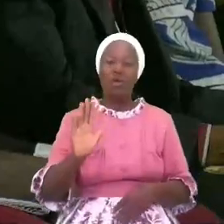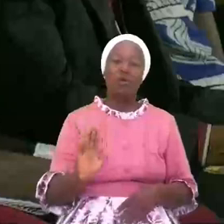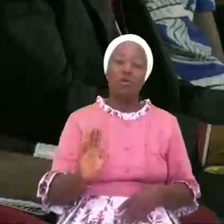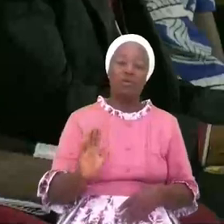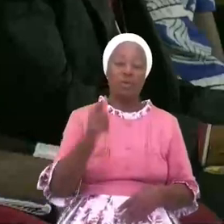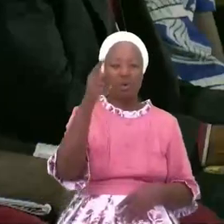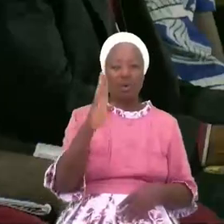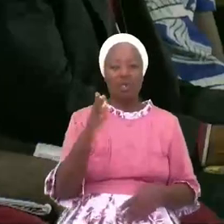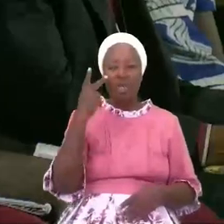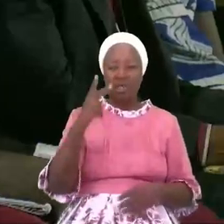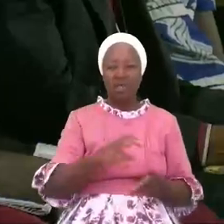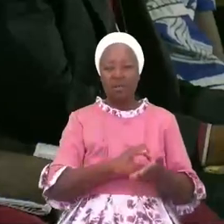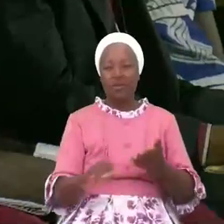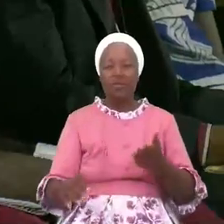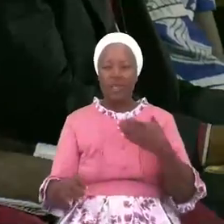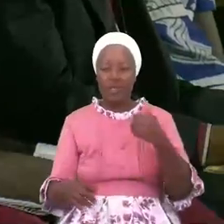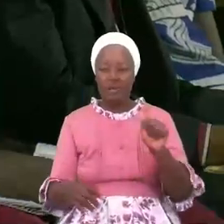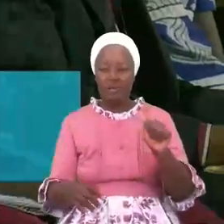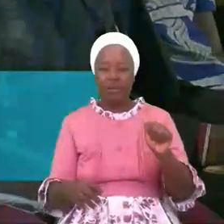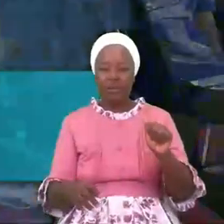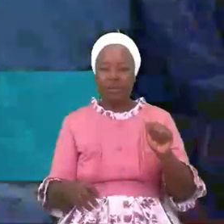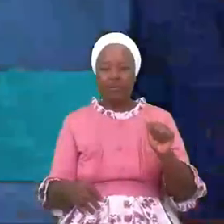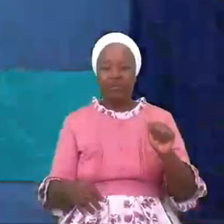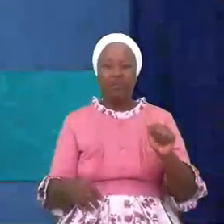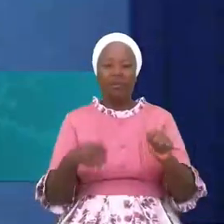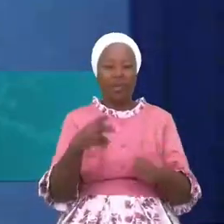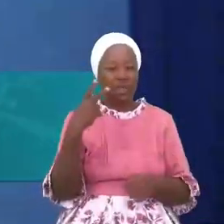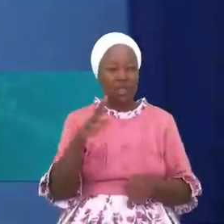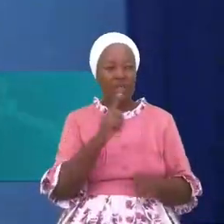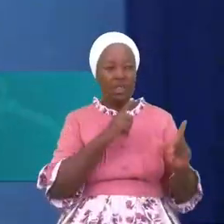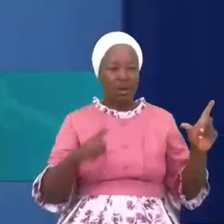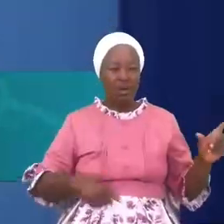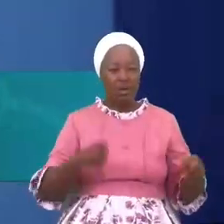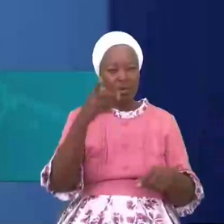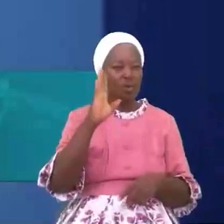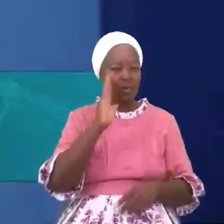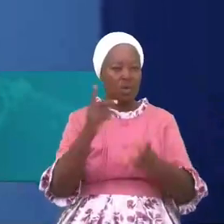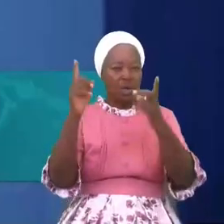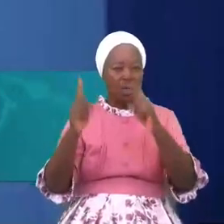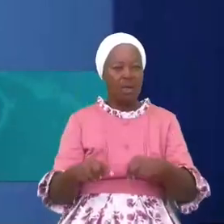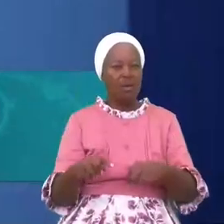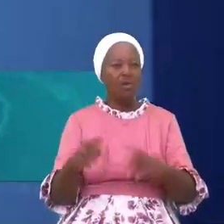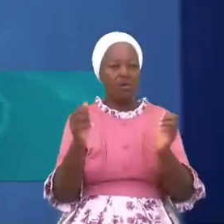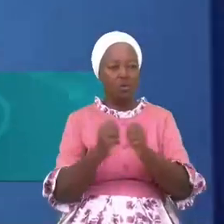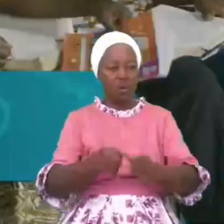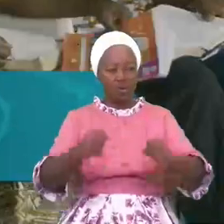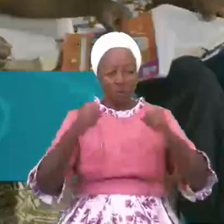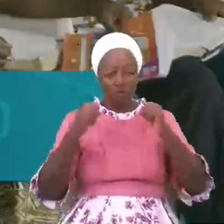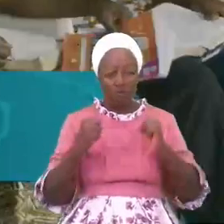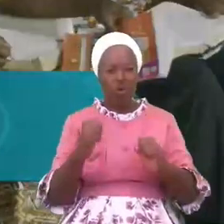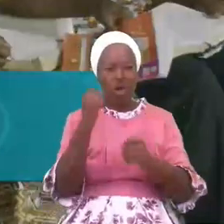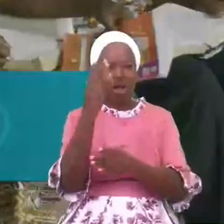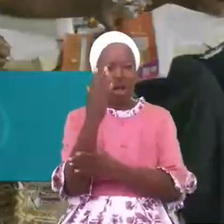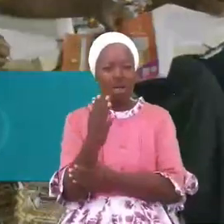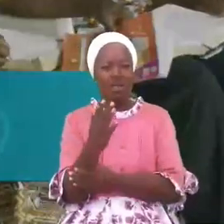le verset 10. Verset 10, voici le Seigneur, l'Éternel vient avec puissance et